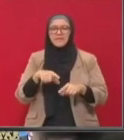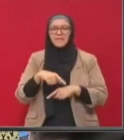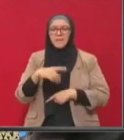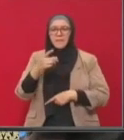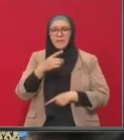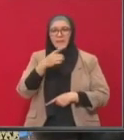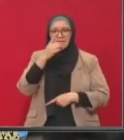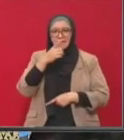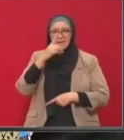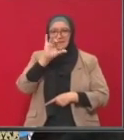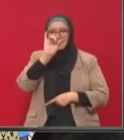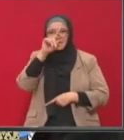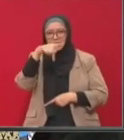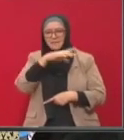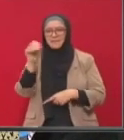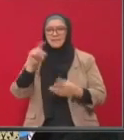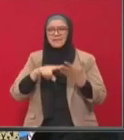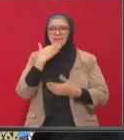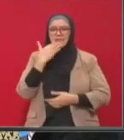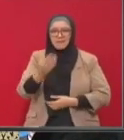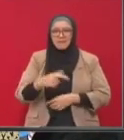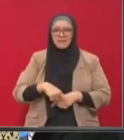dan terima kasih kepada